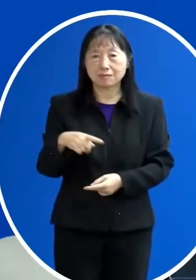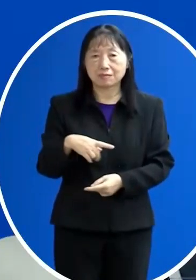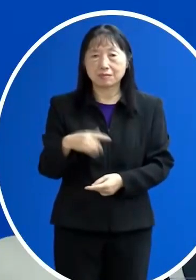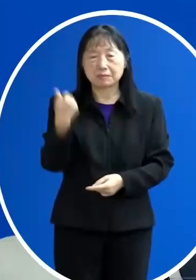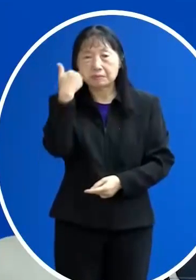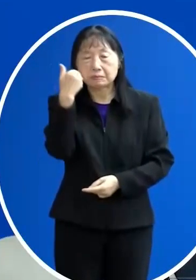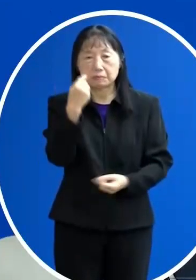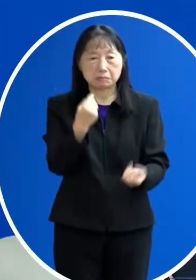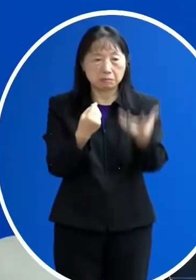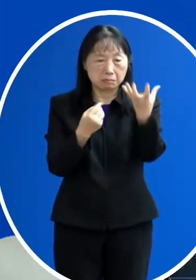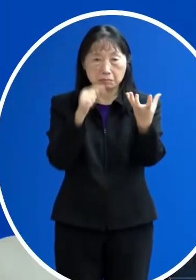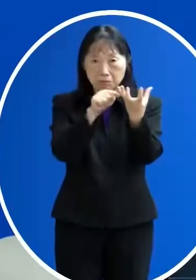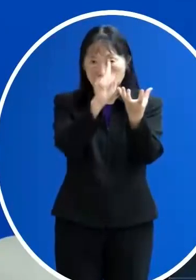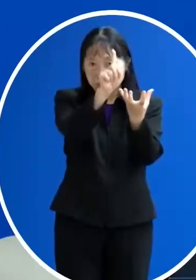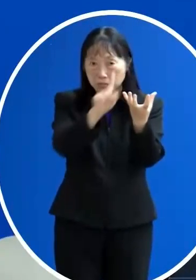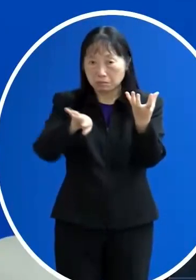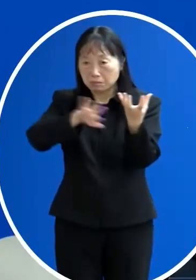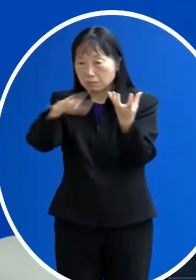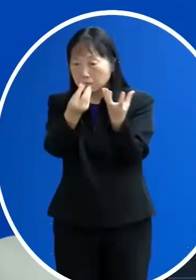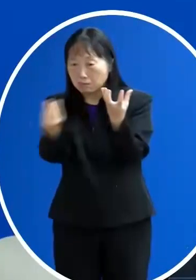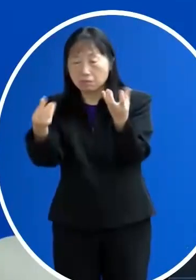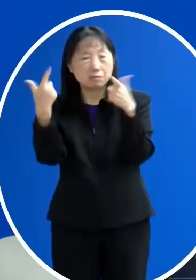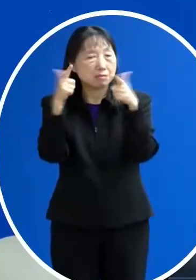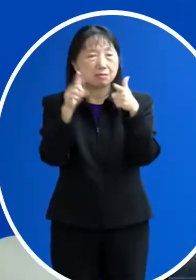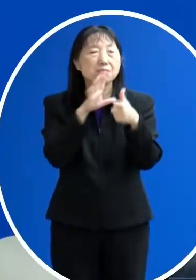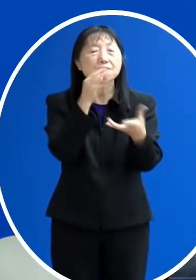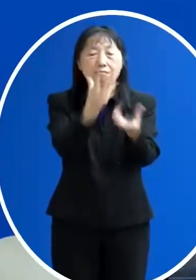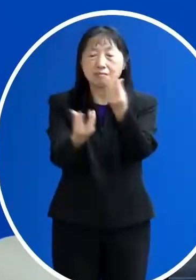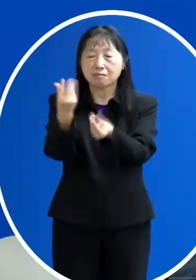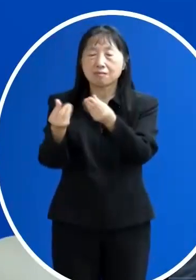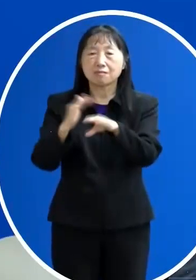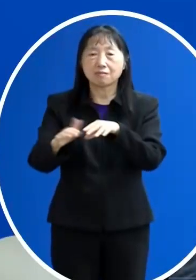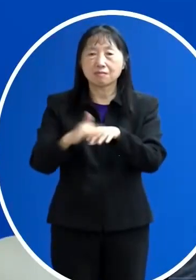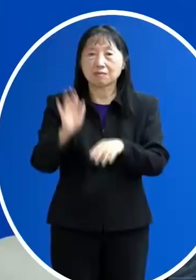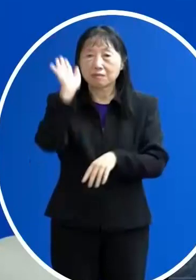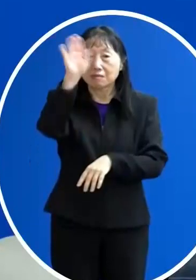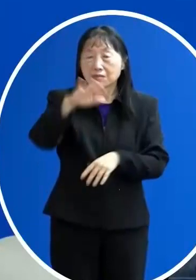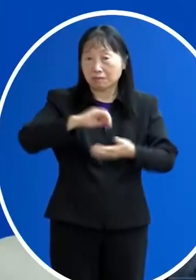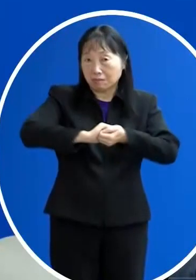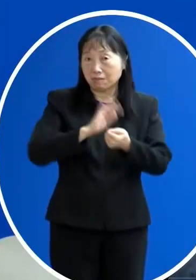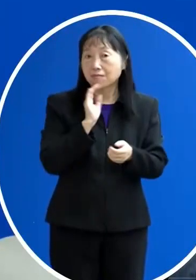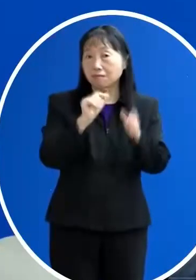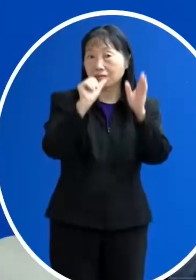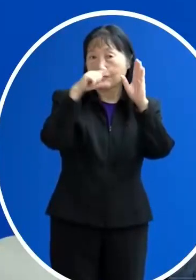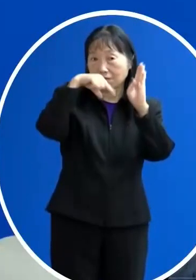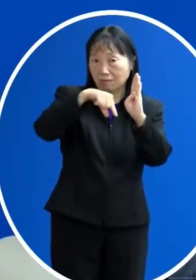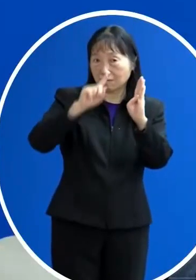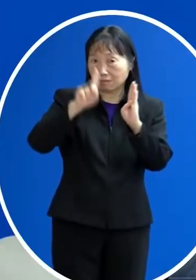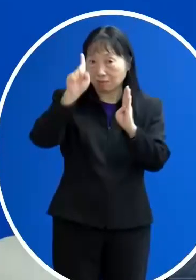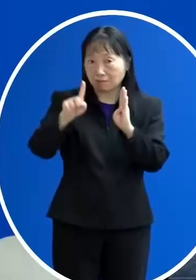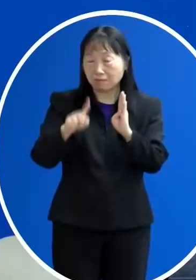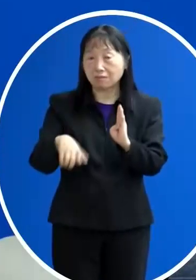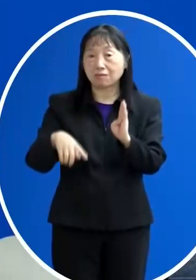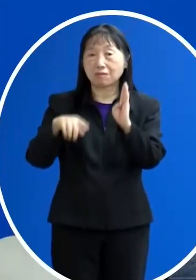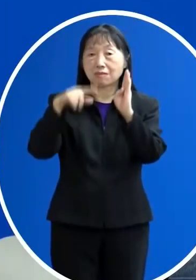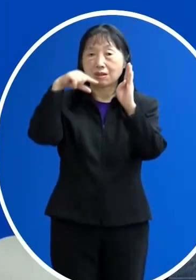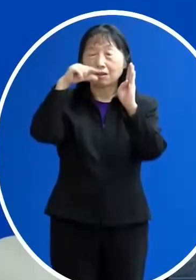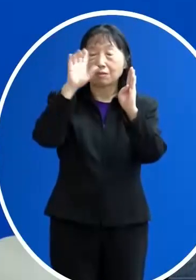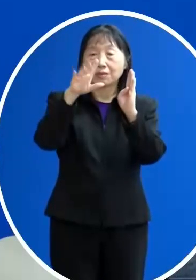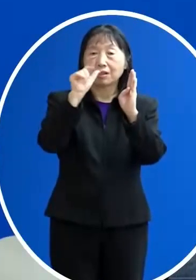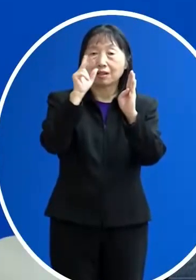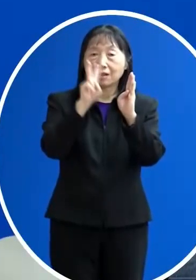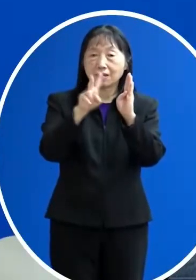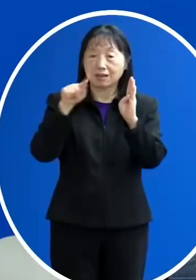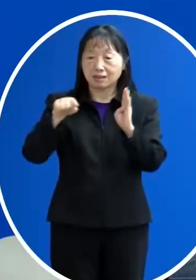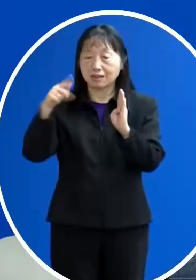或者是一个病毒株独大的一个情形哈，所以后续是不是一定是 BQ.1 还是2.75会压过其他